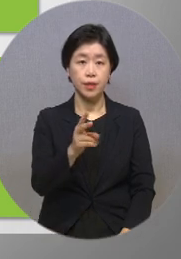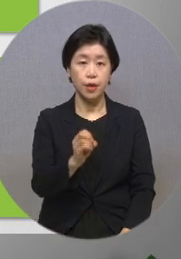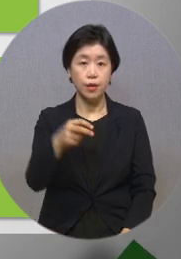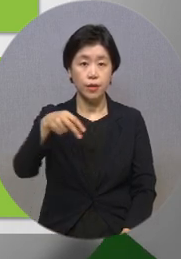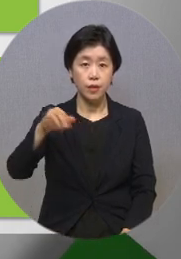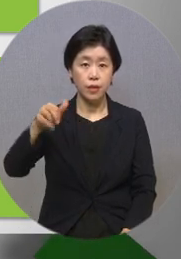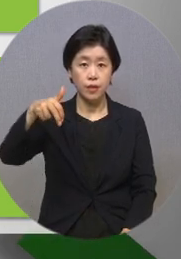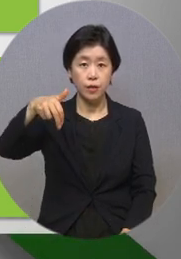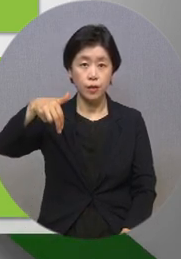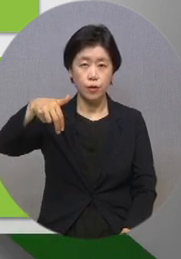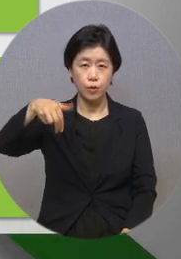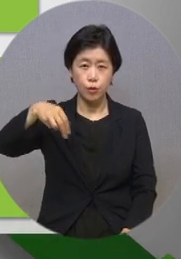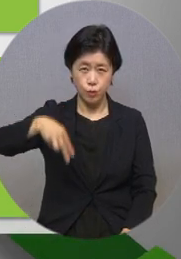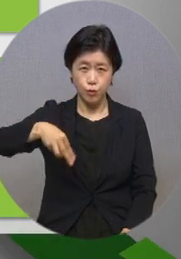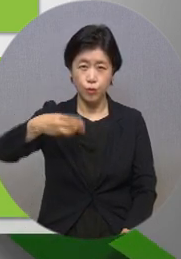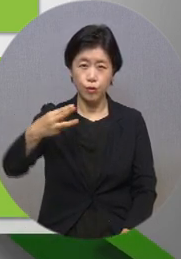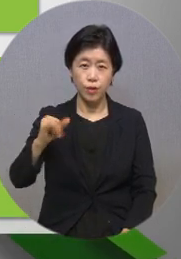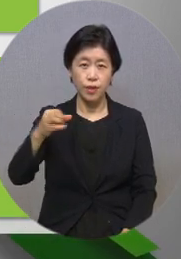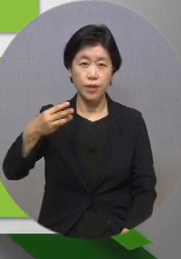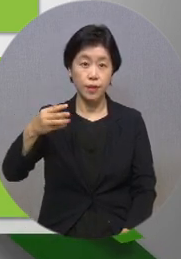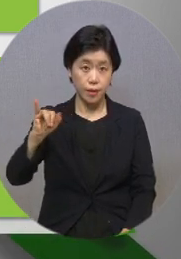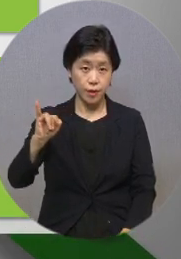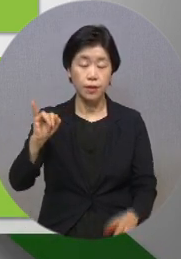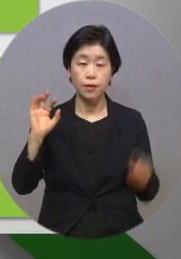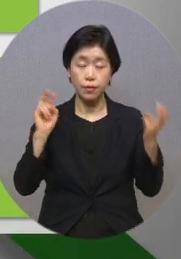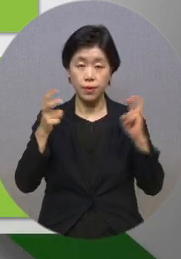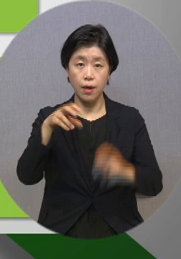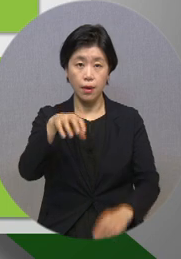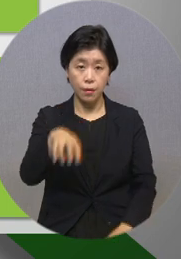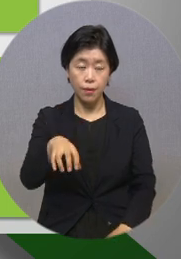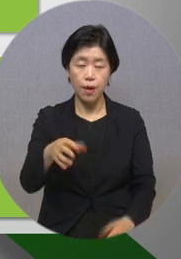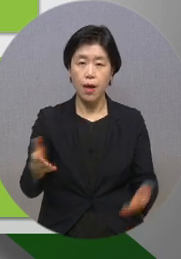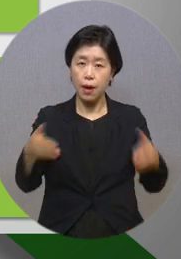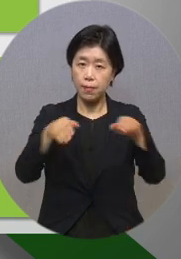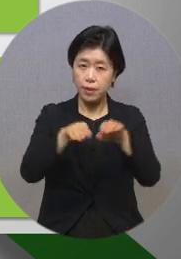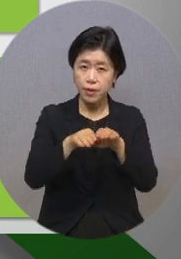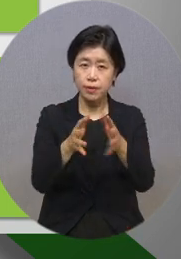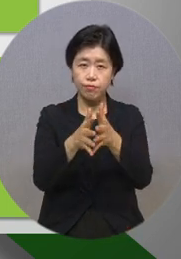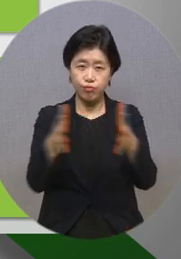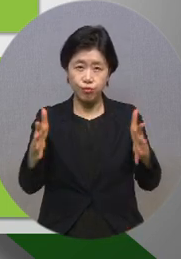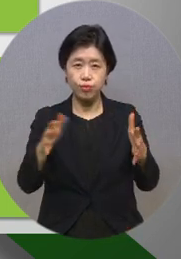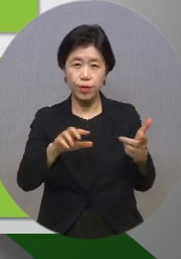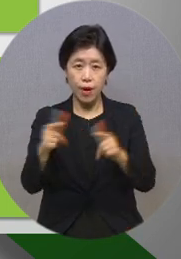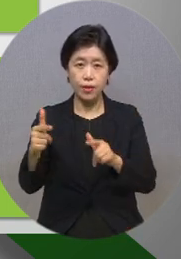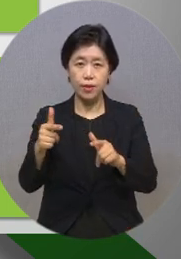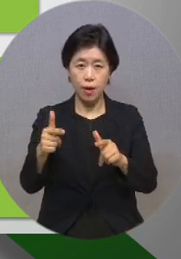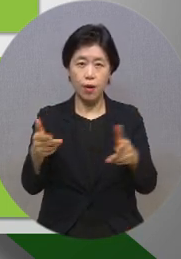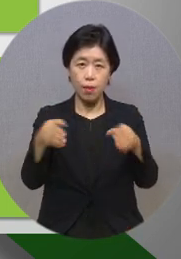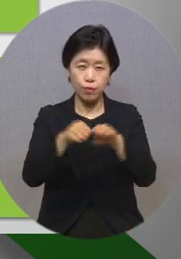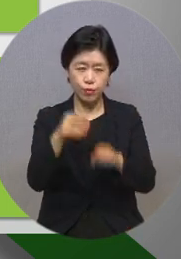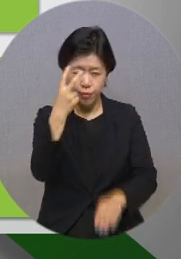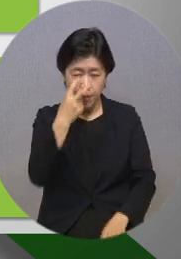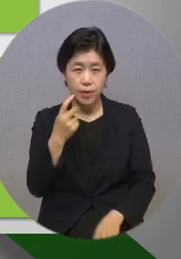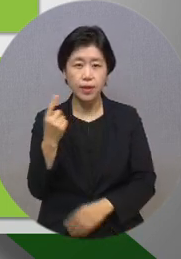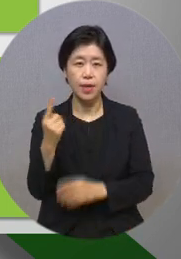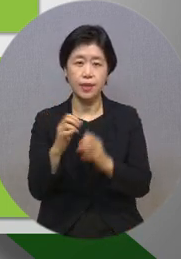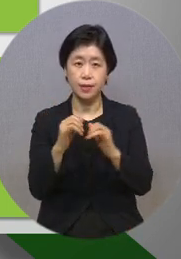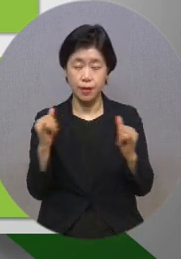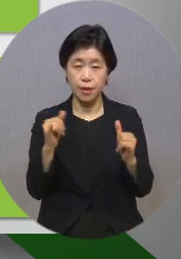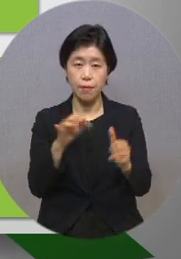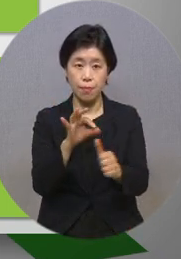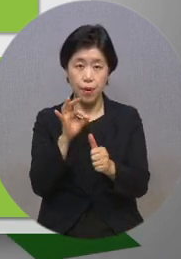주식회사 영시큐리티에서 아파트 빌라 경비원을 모집합니다. 접수 마감일은 6월 30일까지며 근무지는